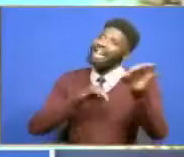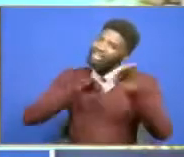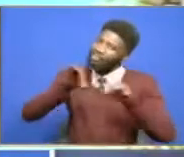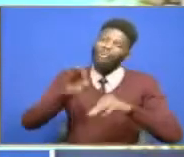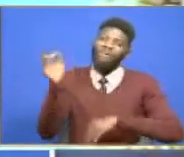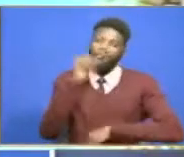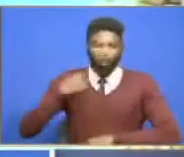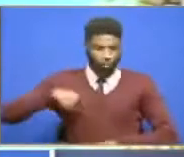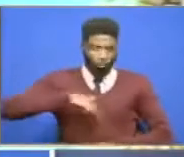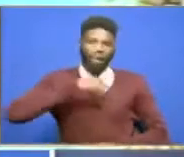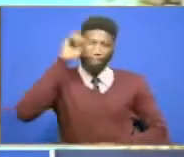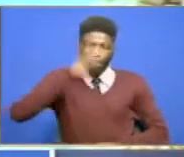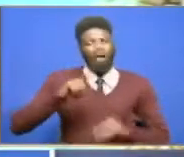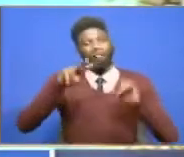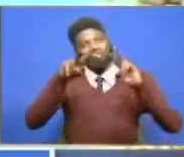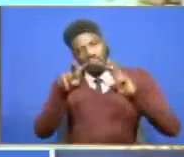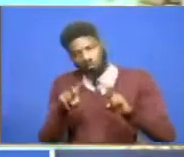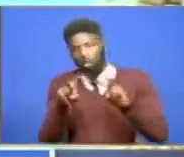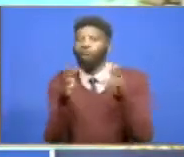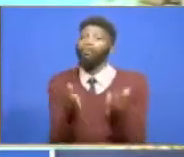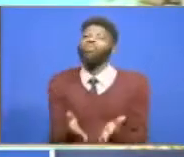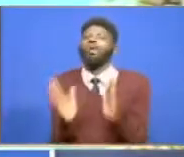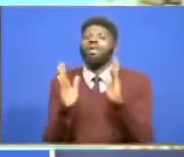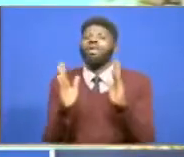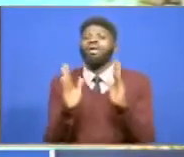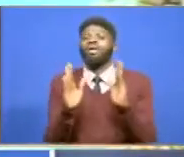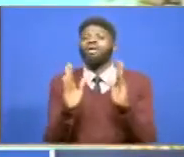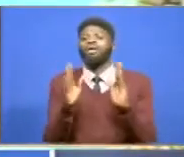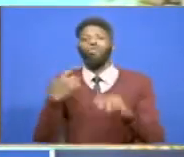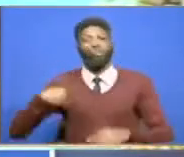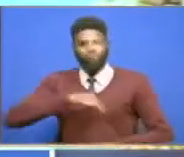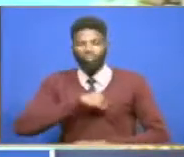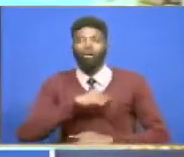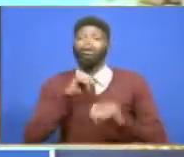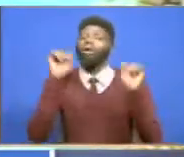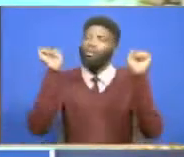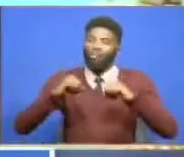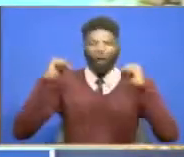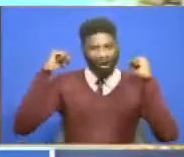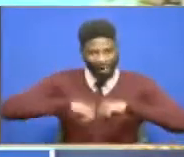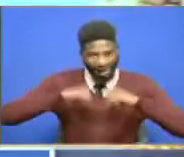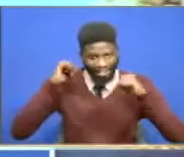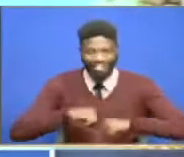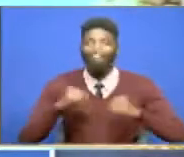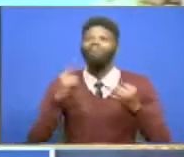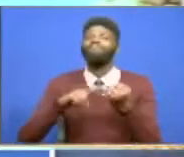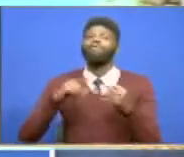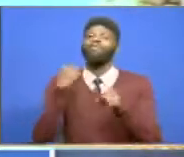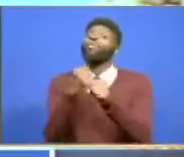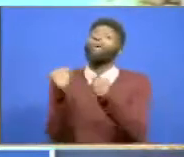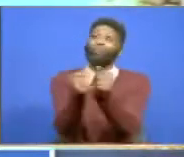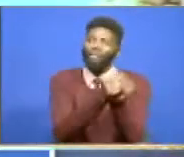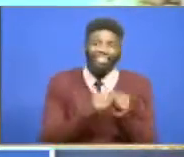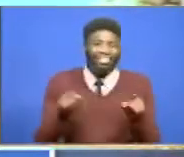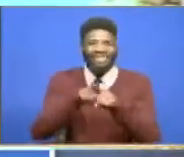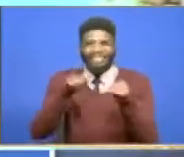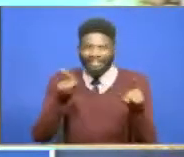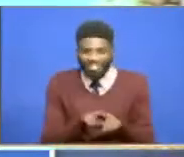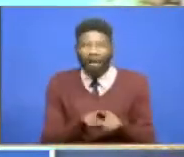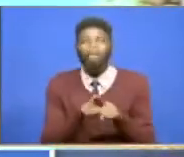tutafute njia ya kukubaliana, ya kushirikiana na kutafuta